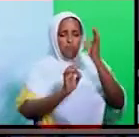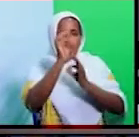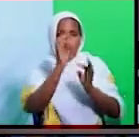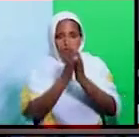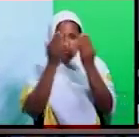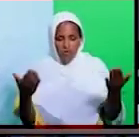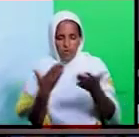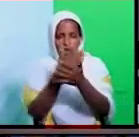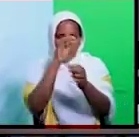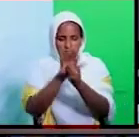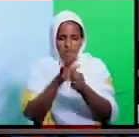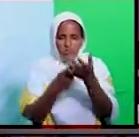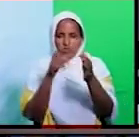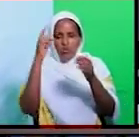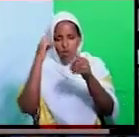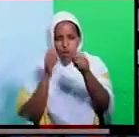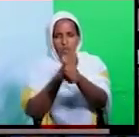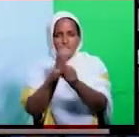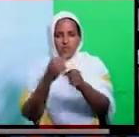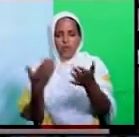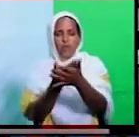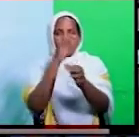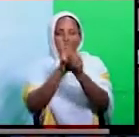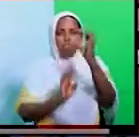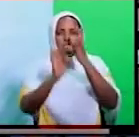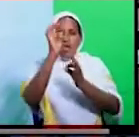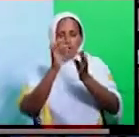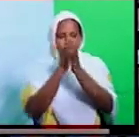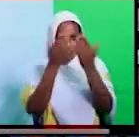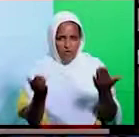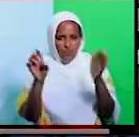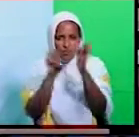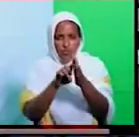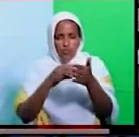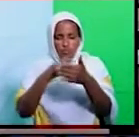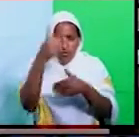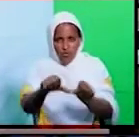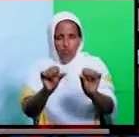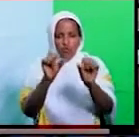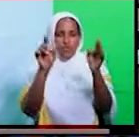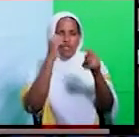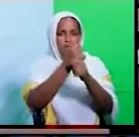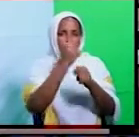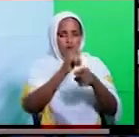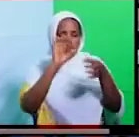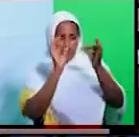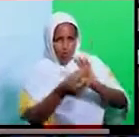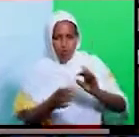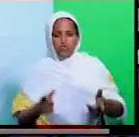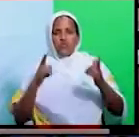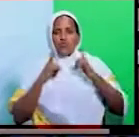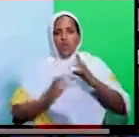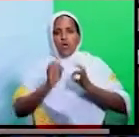በቃሌም ወደሚንቀጠቅጥ ሰው መለከታለሁ። መንፈሱ ወደ ተሰበረ ወደዚህ ወደ ትሁት ወደ ሆነ